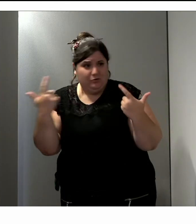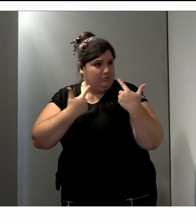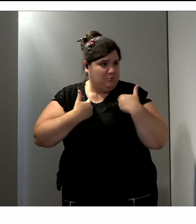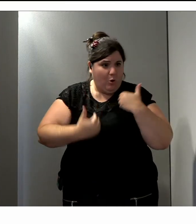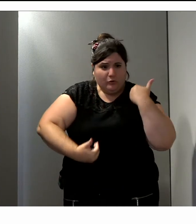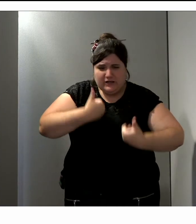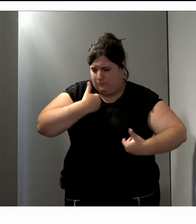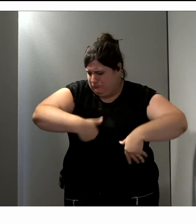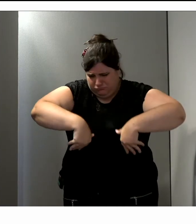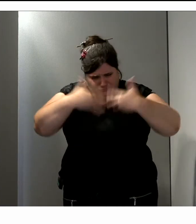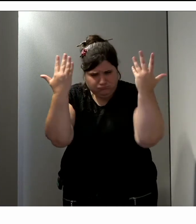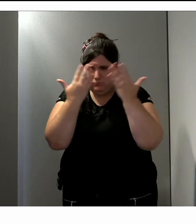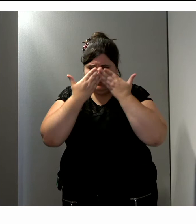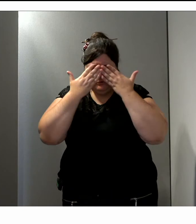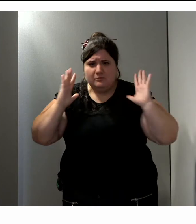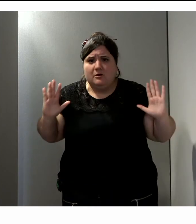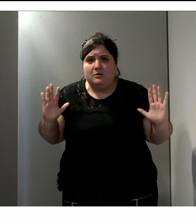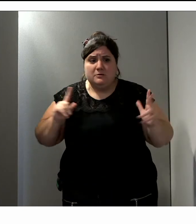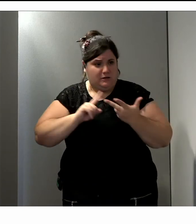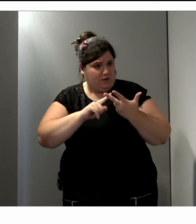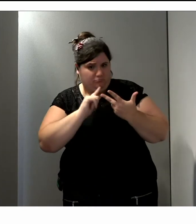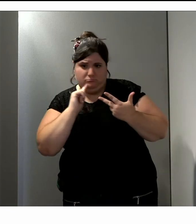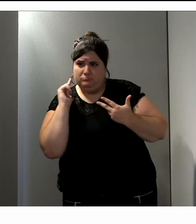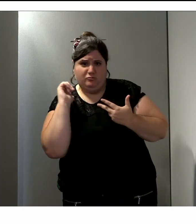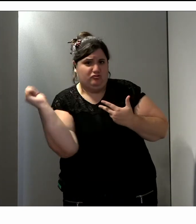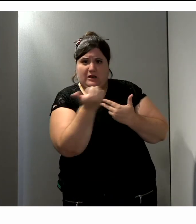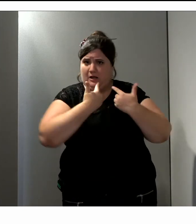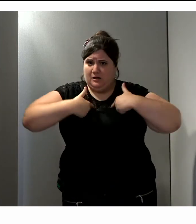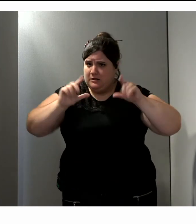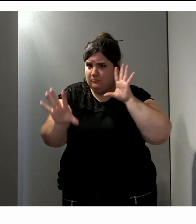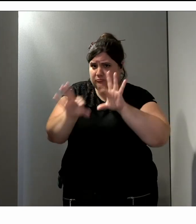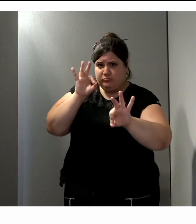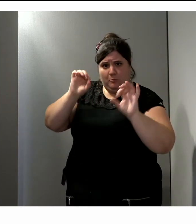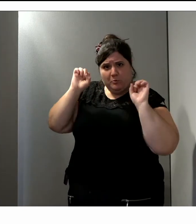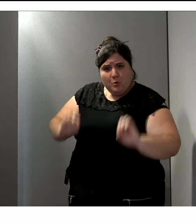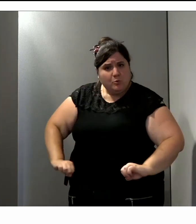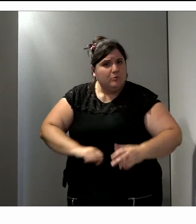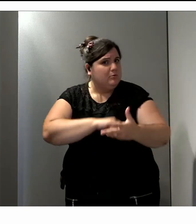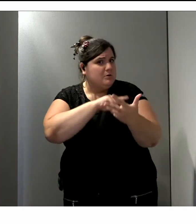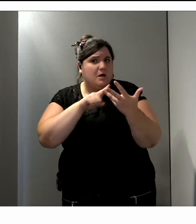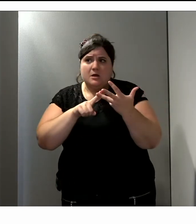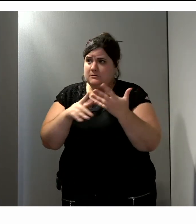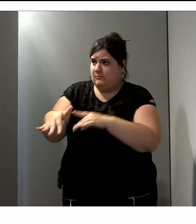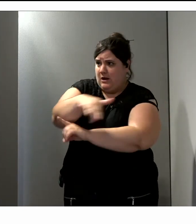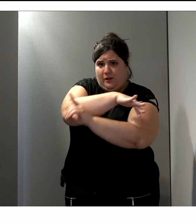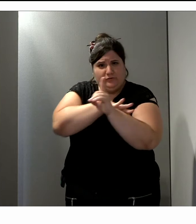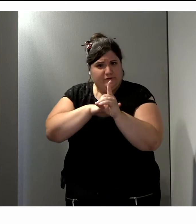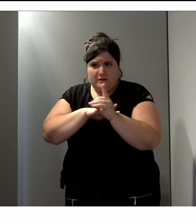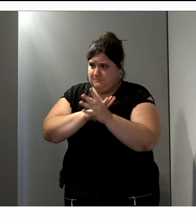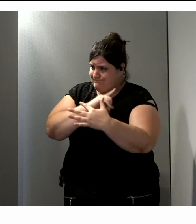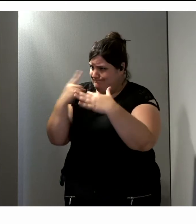faire ses propres choix, la participation et l'inclusion pleine et effective à la société.